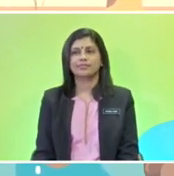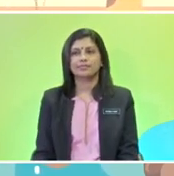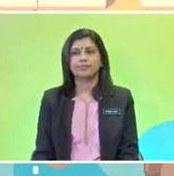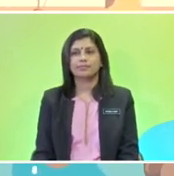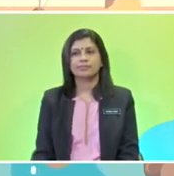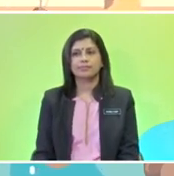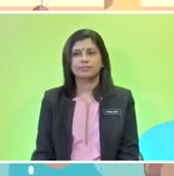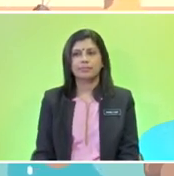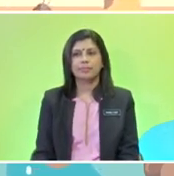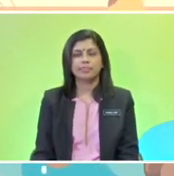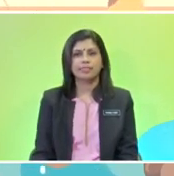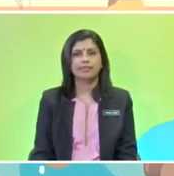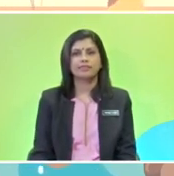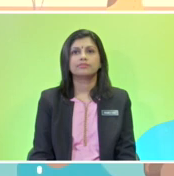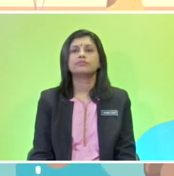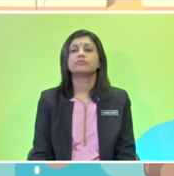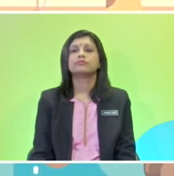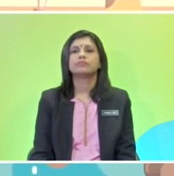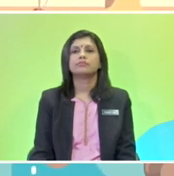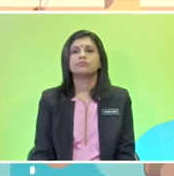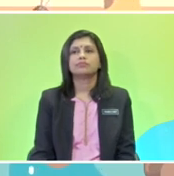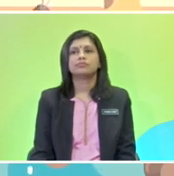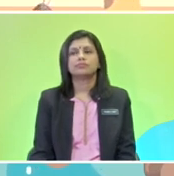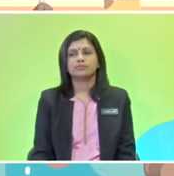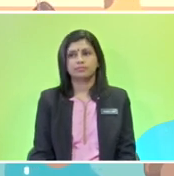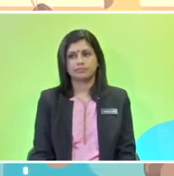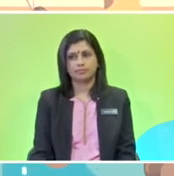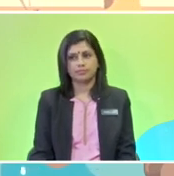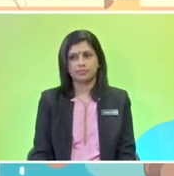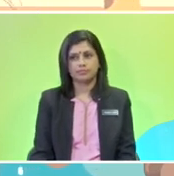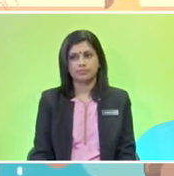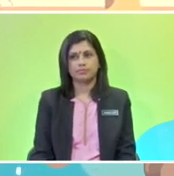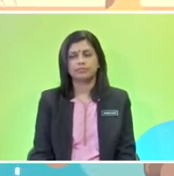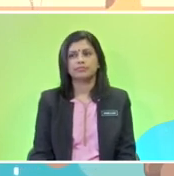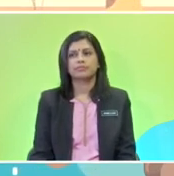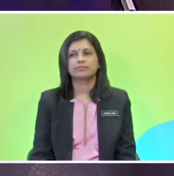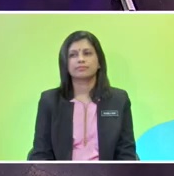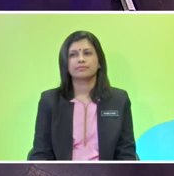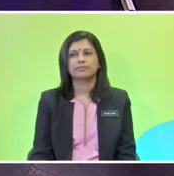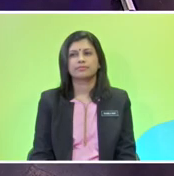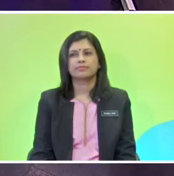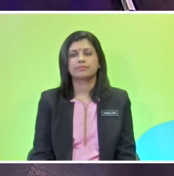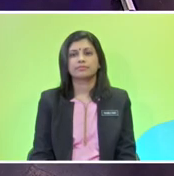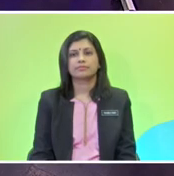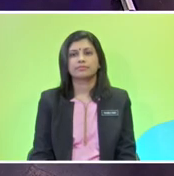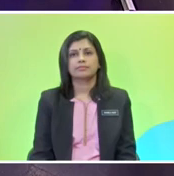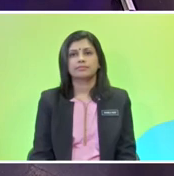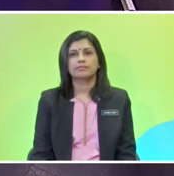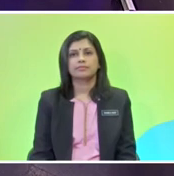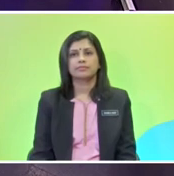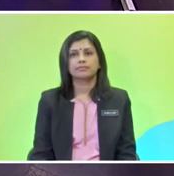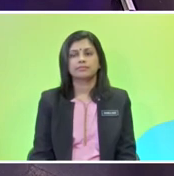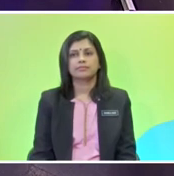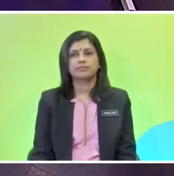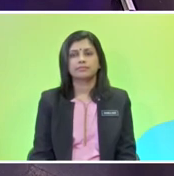Wah, kumpulan kita. Hai adik Alif. Hai. Okey cikgu. Okey, jadi bagi